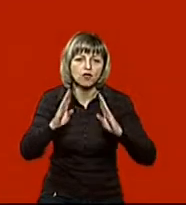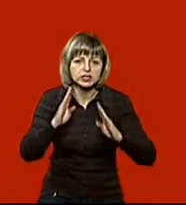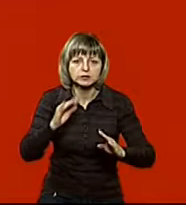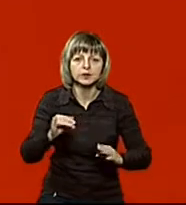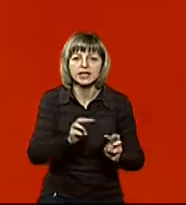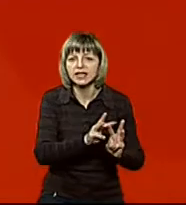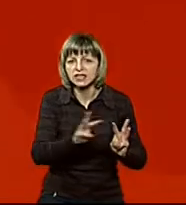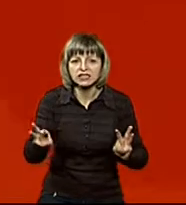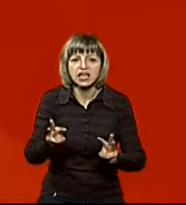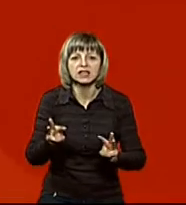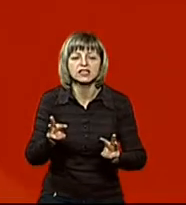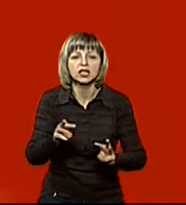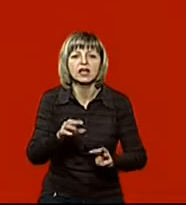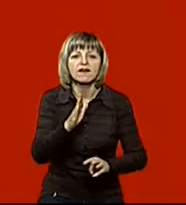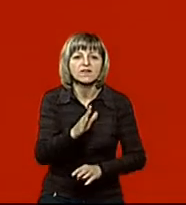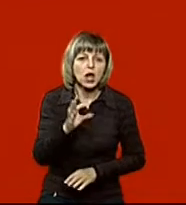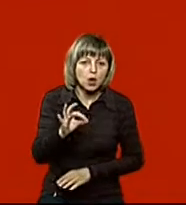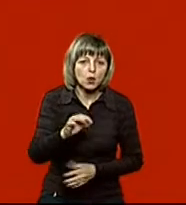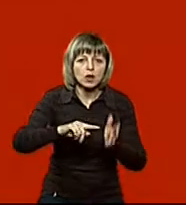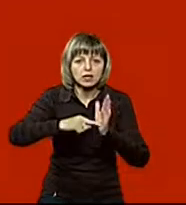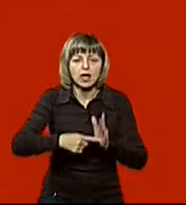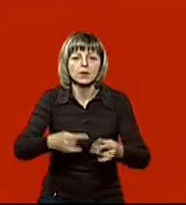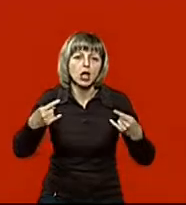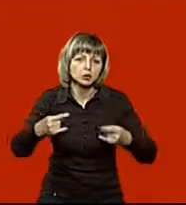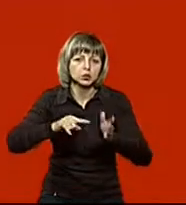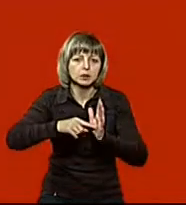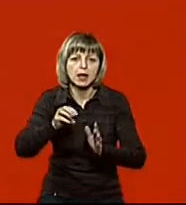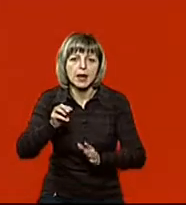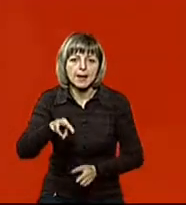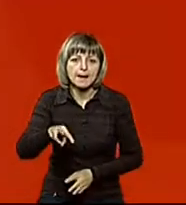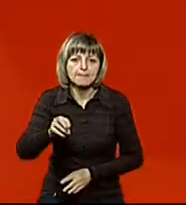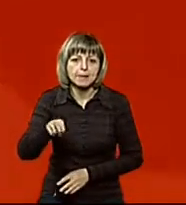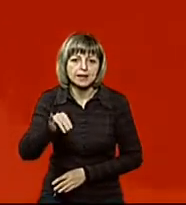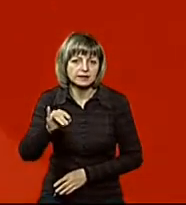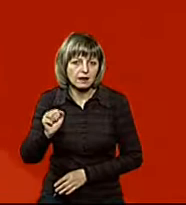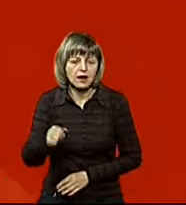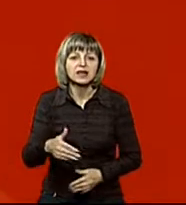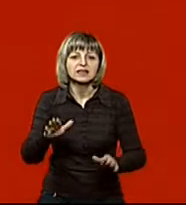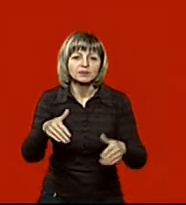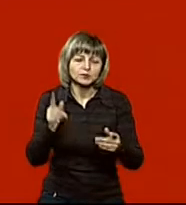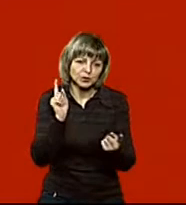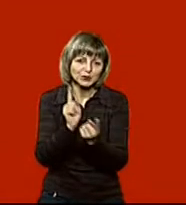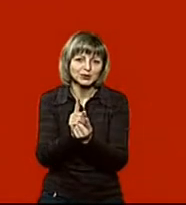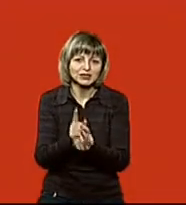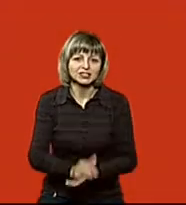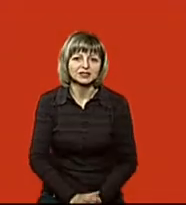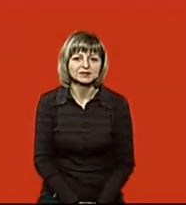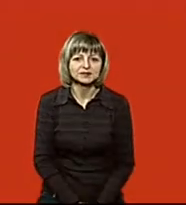сайті UAV-Волинь за адресою vo.suspilne.media. Я з вами прощаюся, гарного вам вечора.